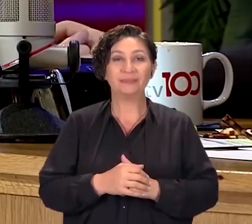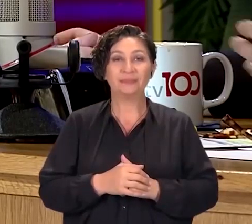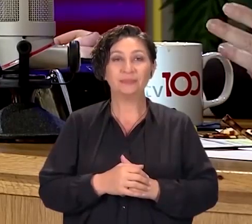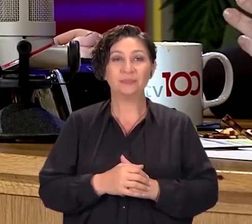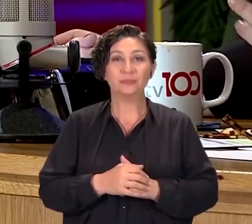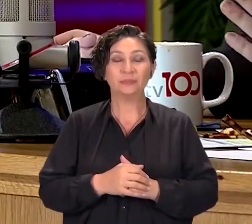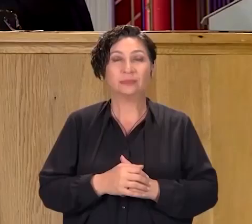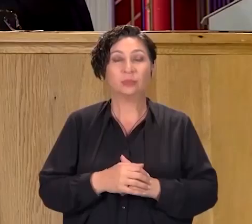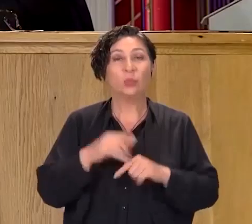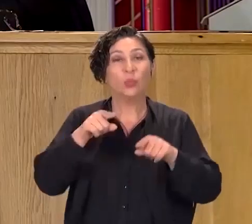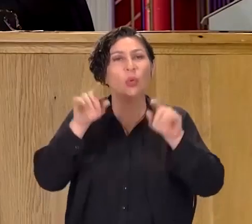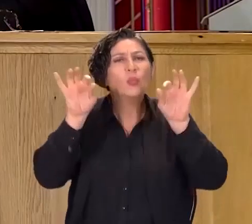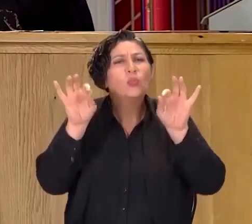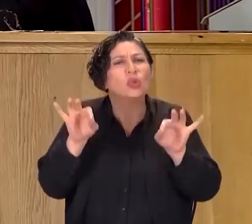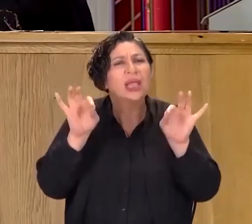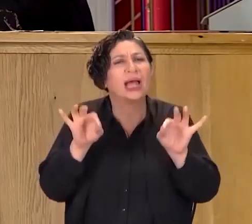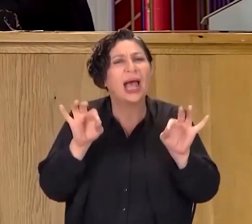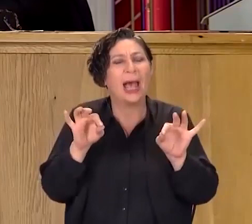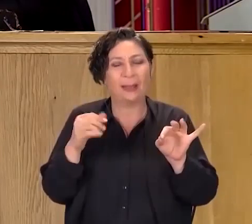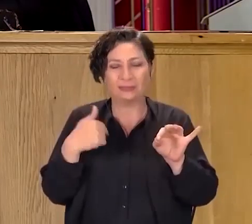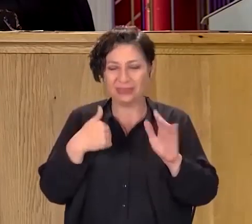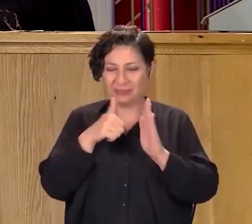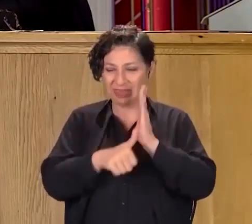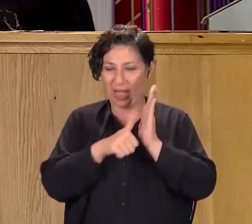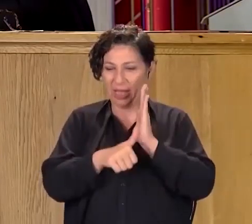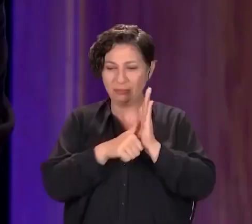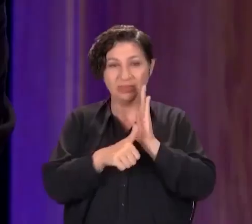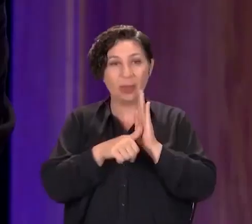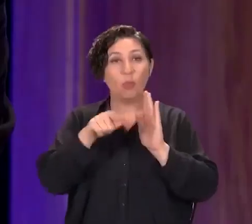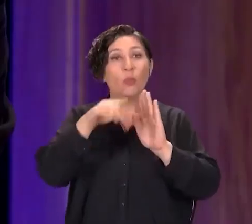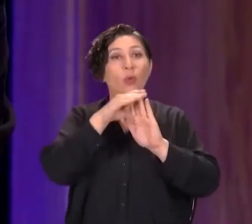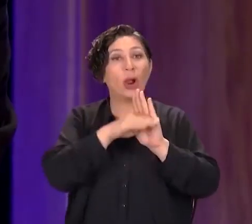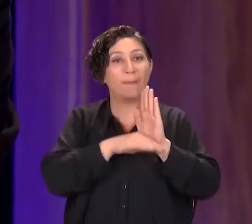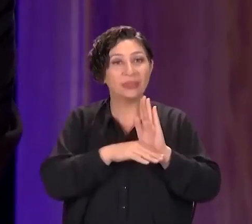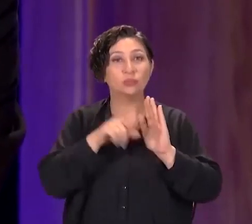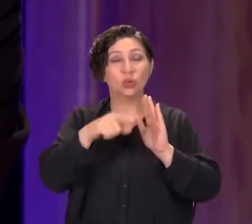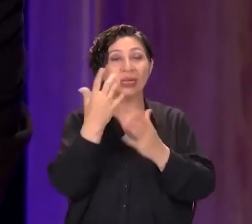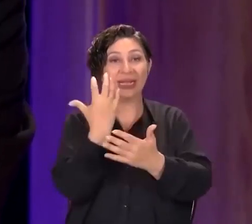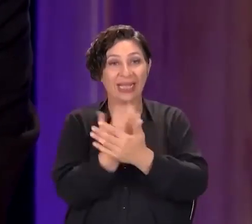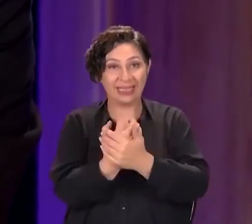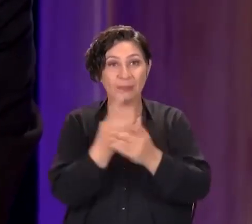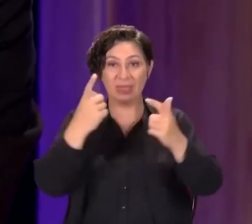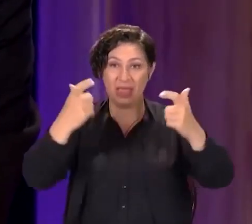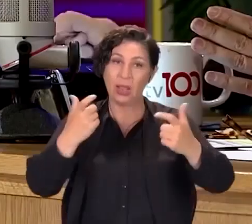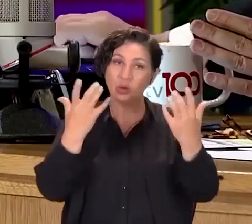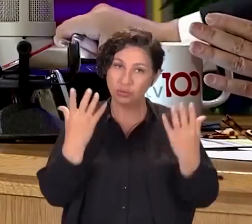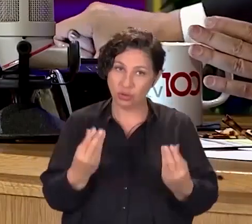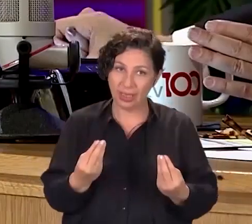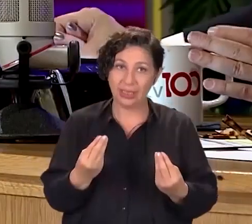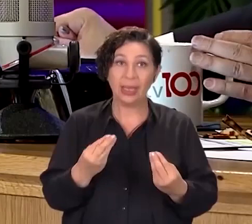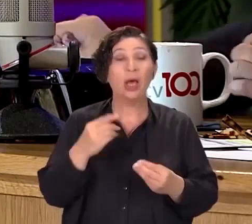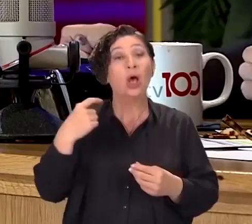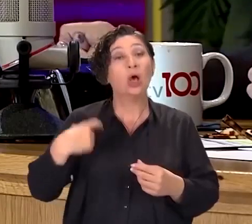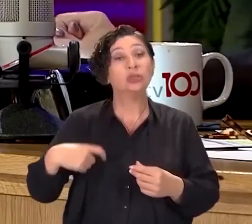Bu mutlaka bizim tarihimizde bu programın, bu kaydın bir yeri olacak.